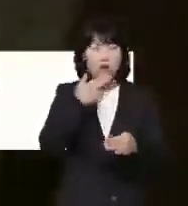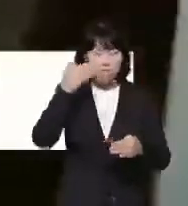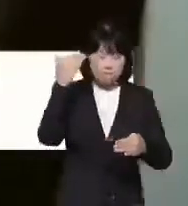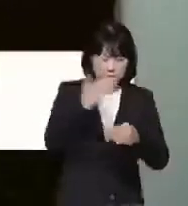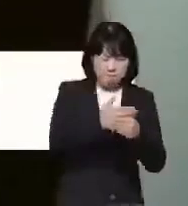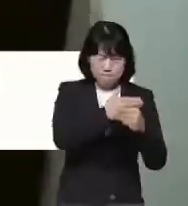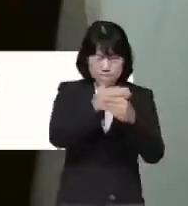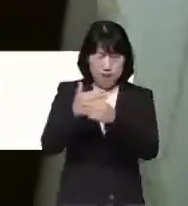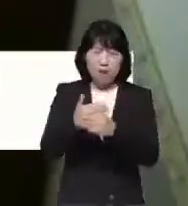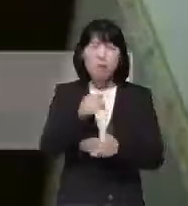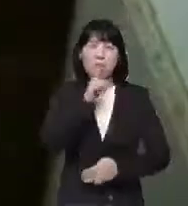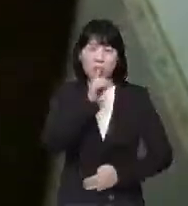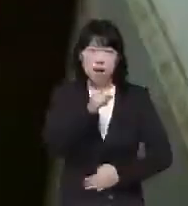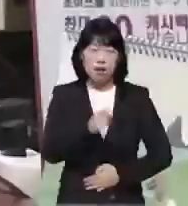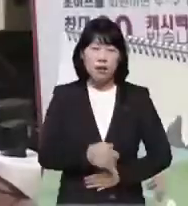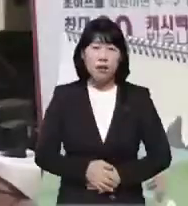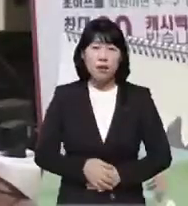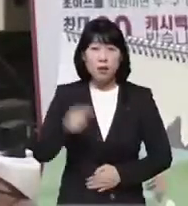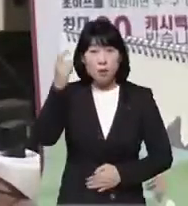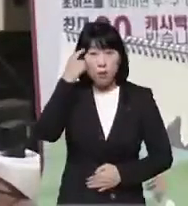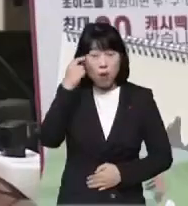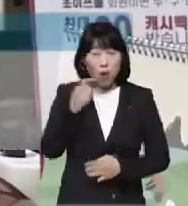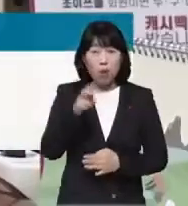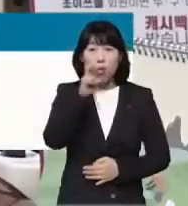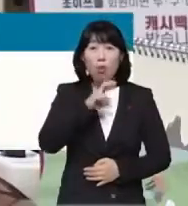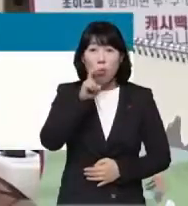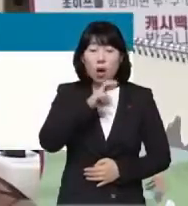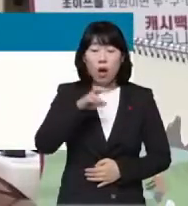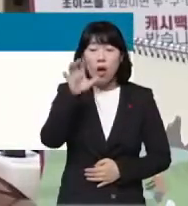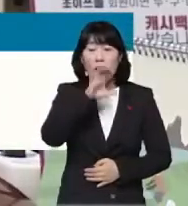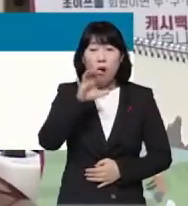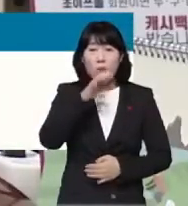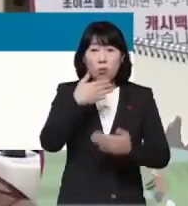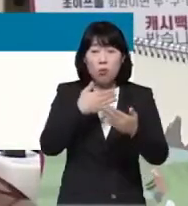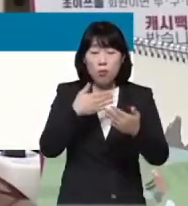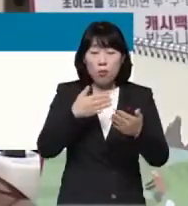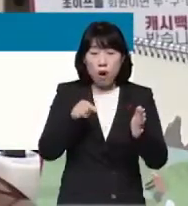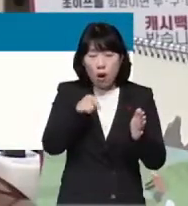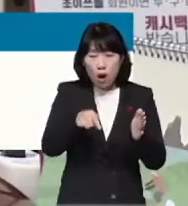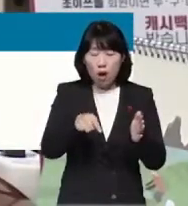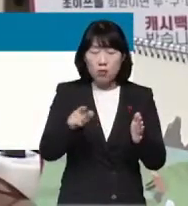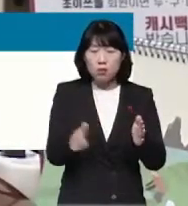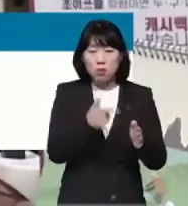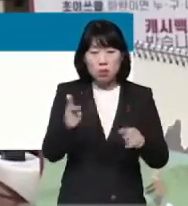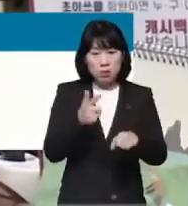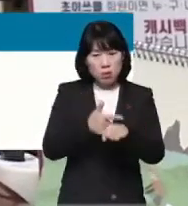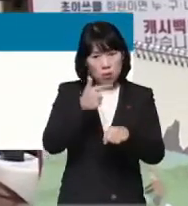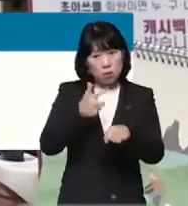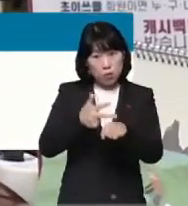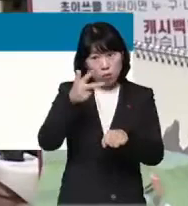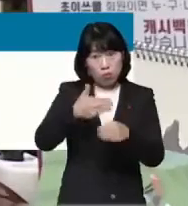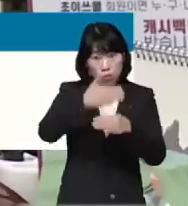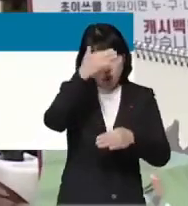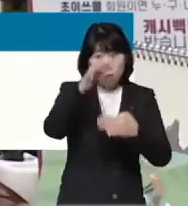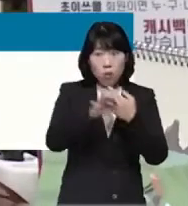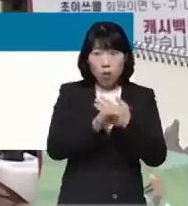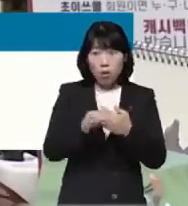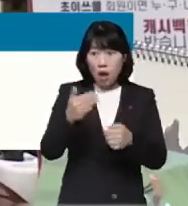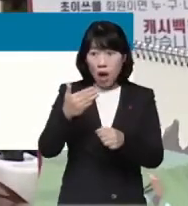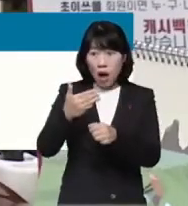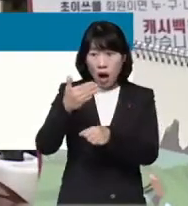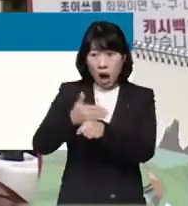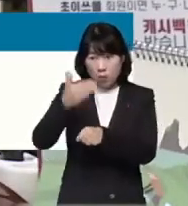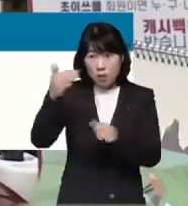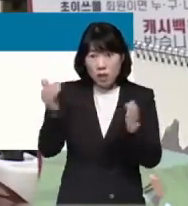않겠다는 의견도 나옵니다. 왜냐하면 저희 노래 연습장은 주로 오후 6시, 7시에 문을 열어요. 그럼 2시간